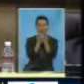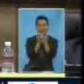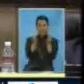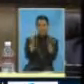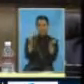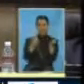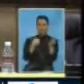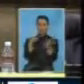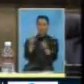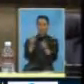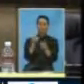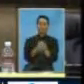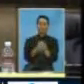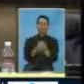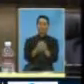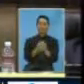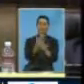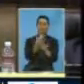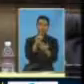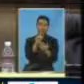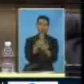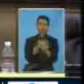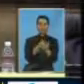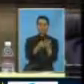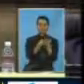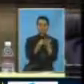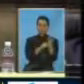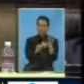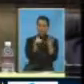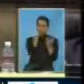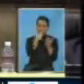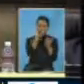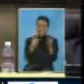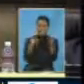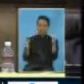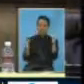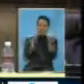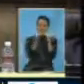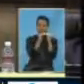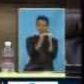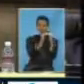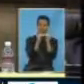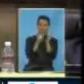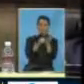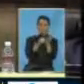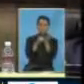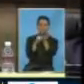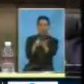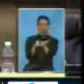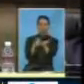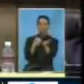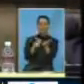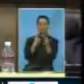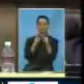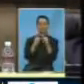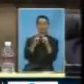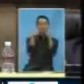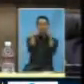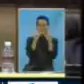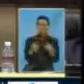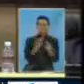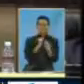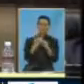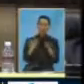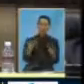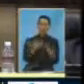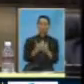เพื่อประโยชน์ทับซ้อนแต่อย่างใดค่ะส่วนฉบับอื่นที่เป็นปัญหานั้นตนก็ไม่ได้ร่วมลงชื่อแก้ไขด้วยนะคะส่วนข้อกล่าวหาที่ว่าปิดกั้น